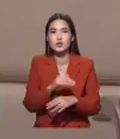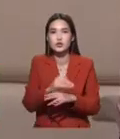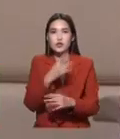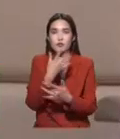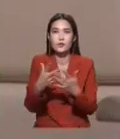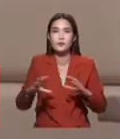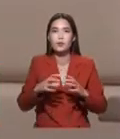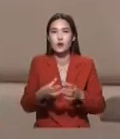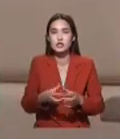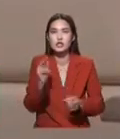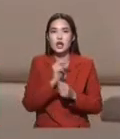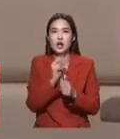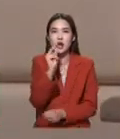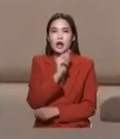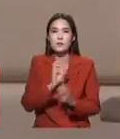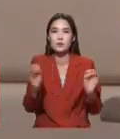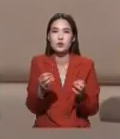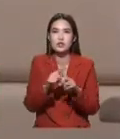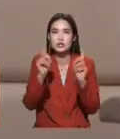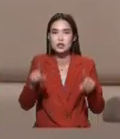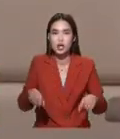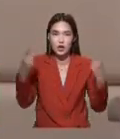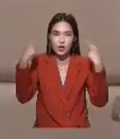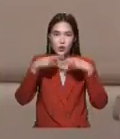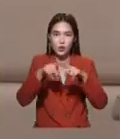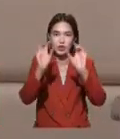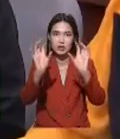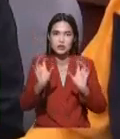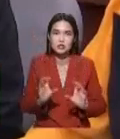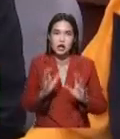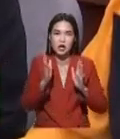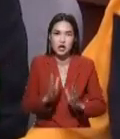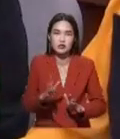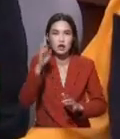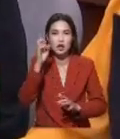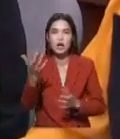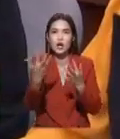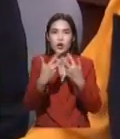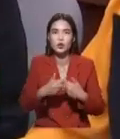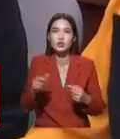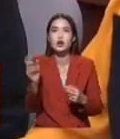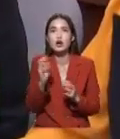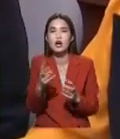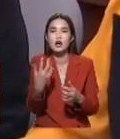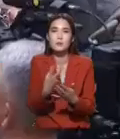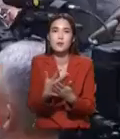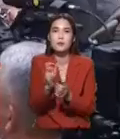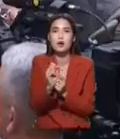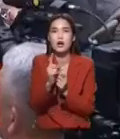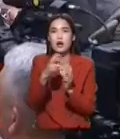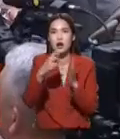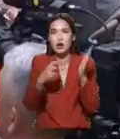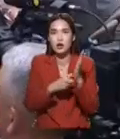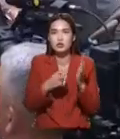виде общественных работ существует только в рамках уголовного законодательства. Ведомство считает, что как минимум по 11